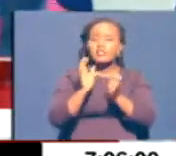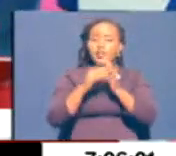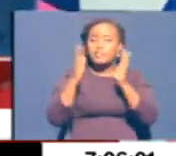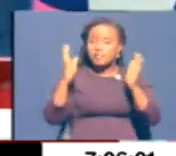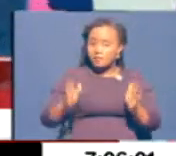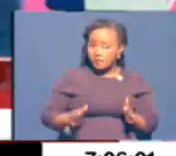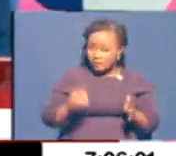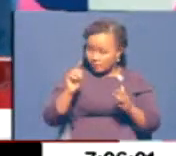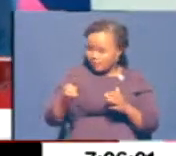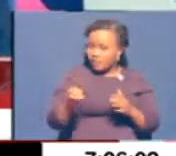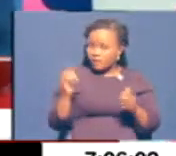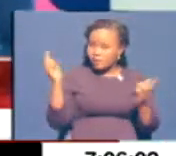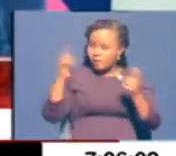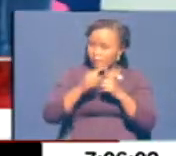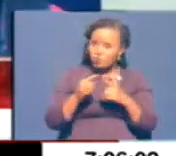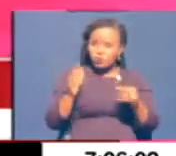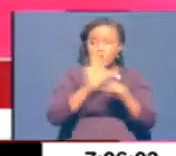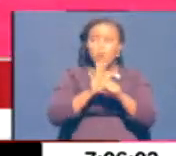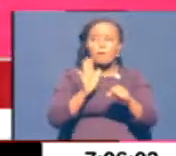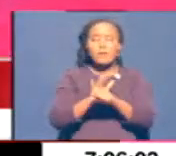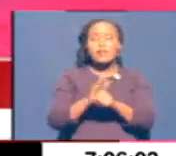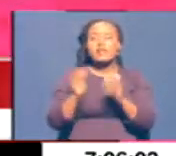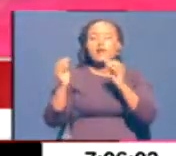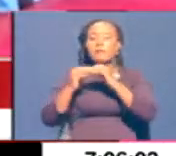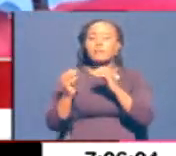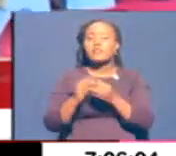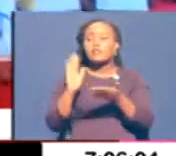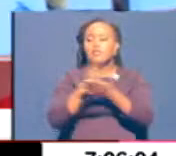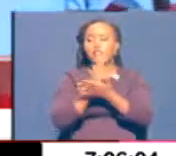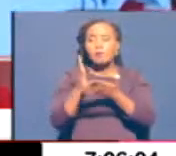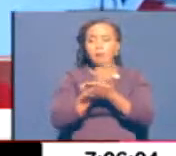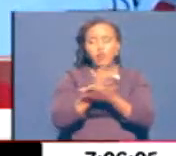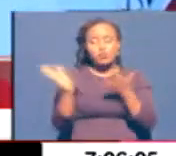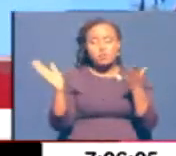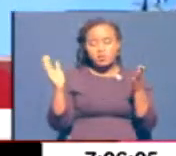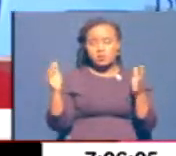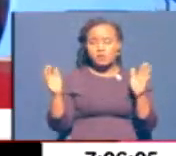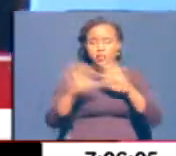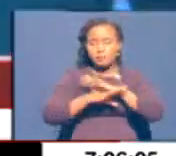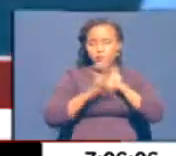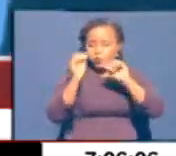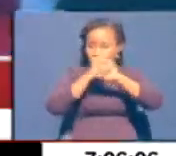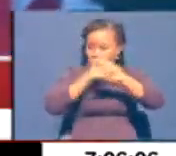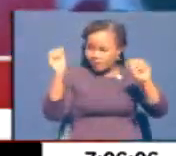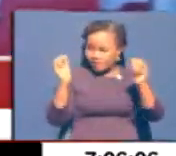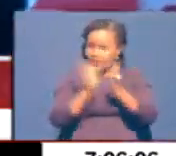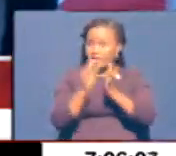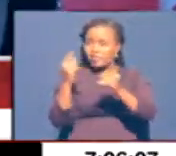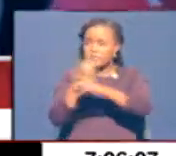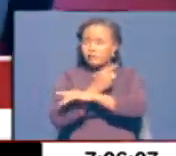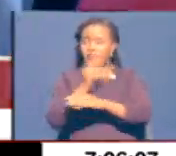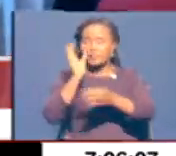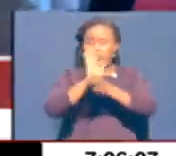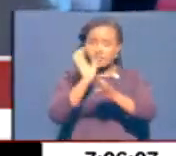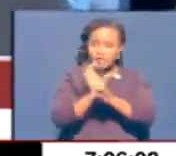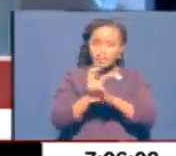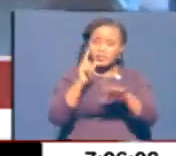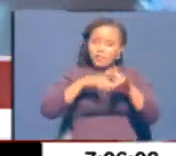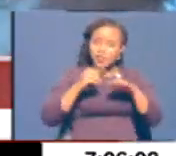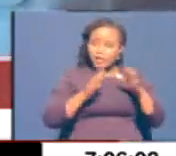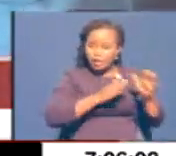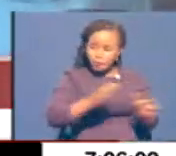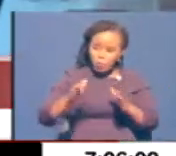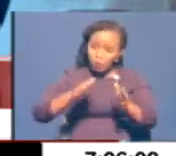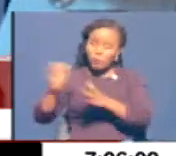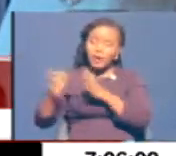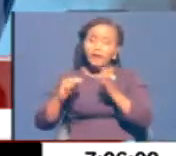msururu wa mikutano kati ya Naibu wa Rais na jumbe za maeneo mbalimbali ya nchi, huku anapopanga mikakati ya kisiasa